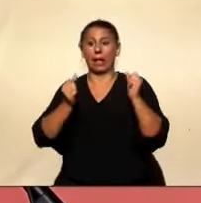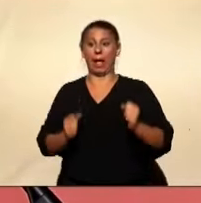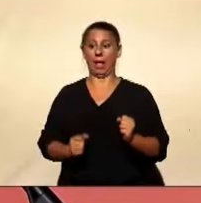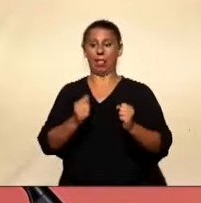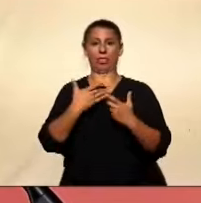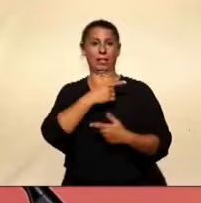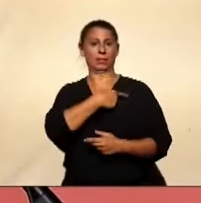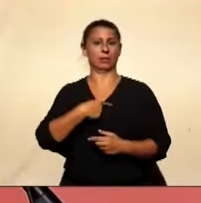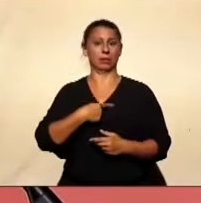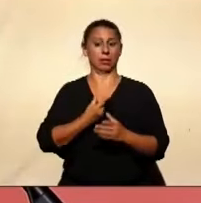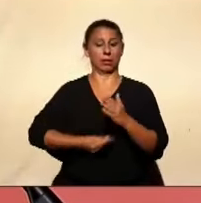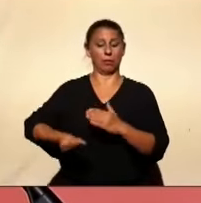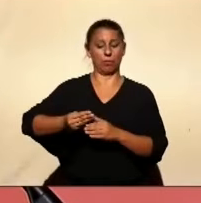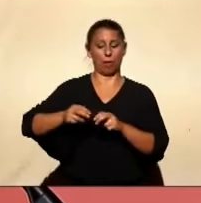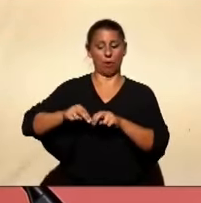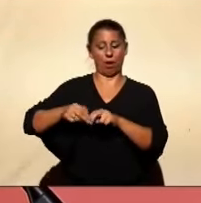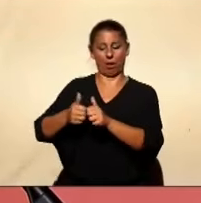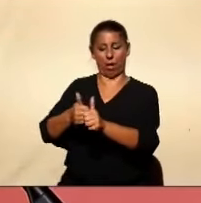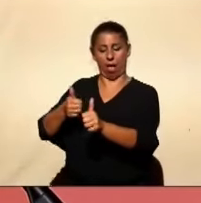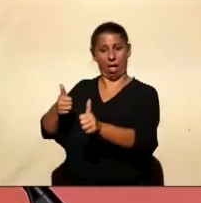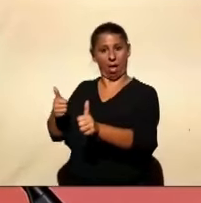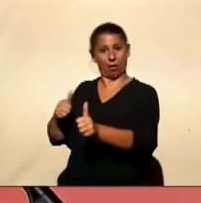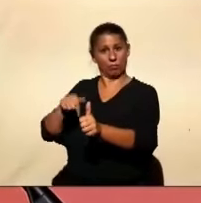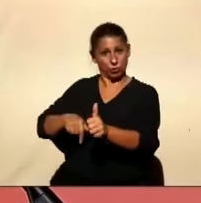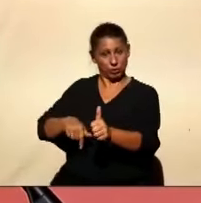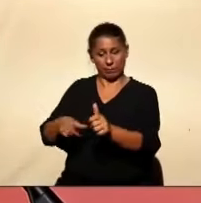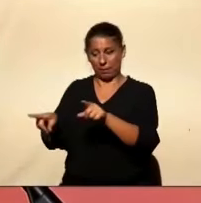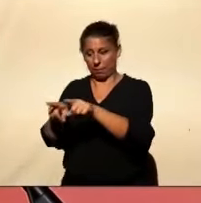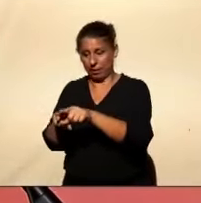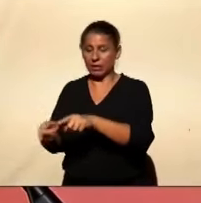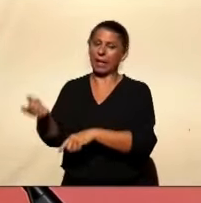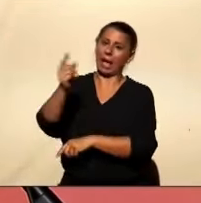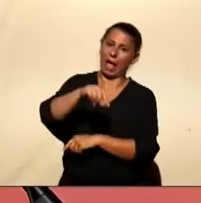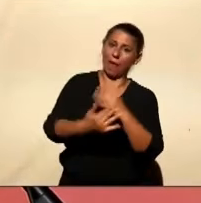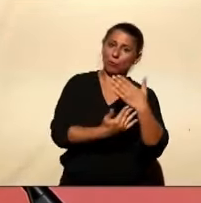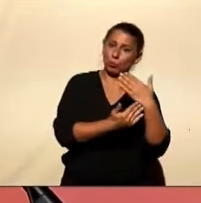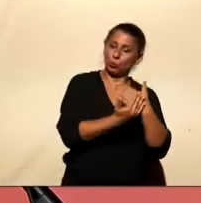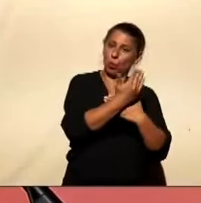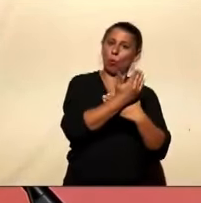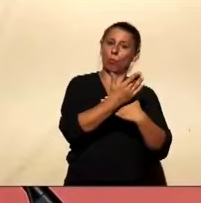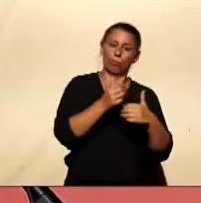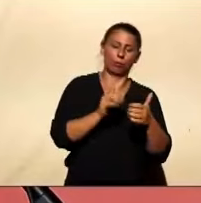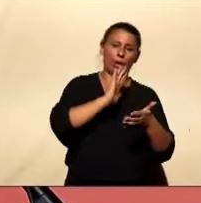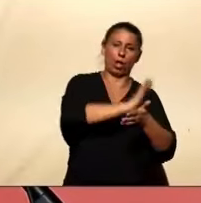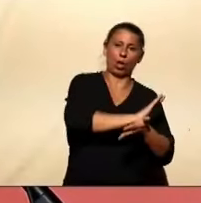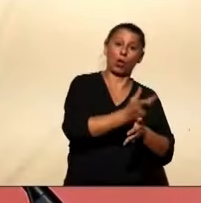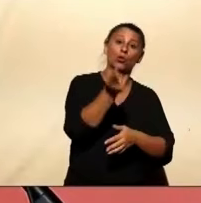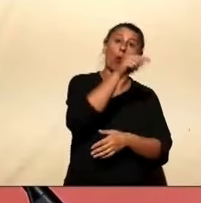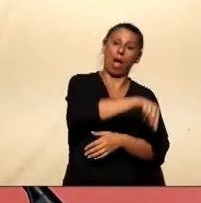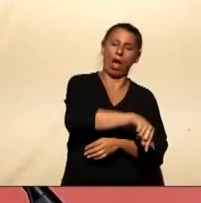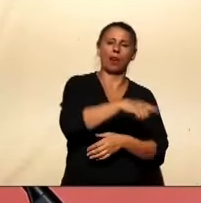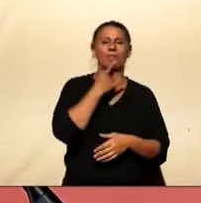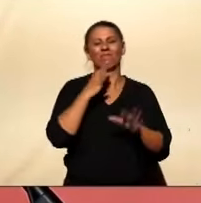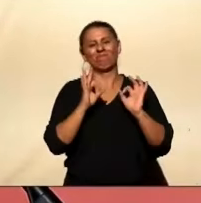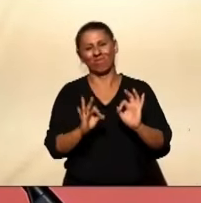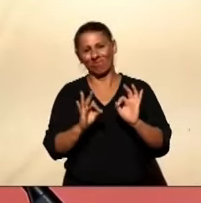περισσότεροι αυλικοί τους που σήμερα είναι με τον έναν και αύριο το πρωί προσκολώνται στον άλλον, και